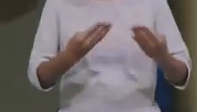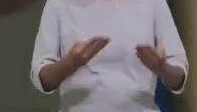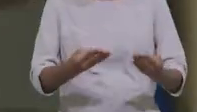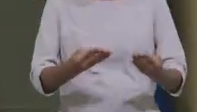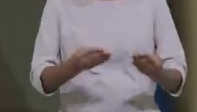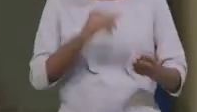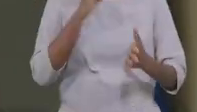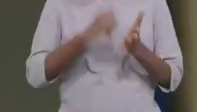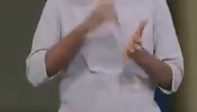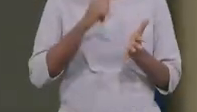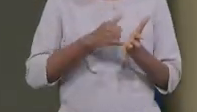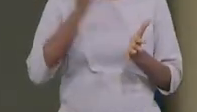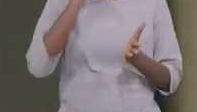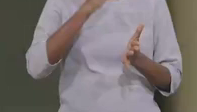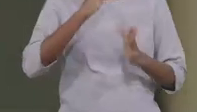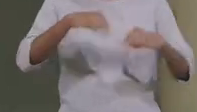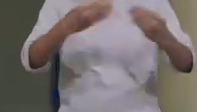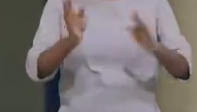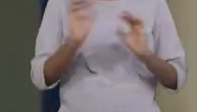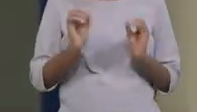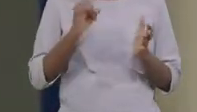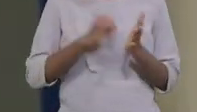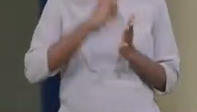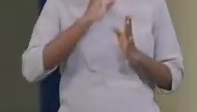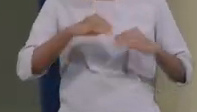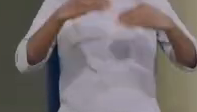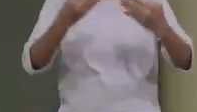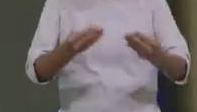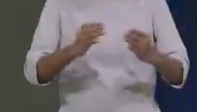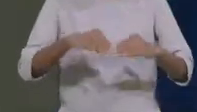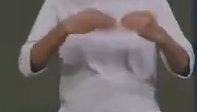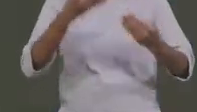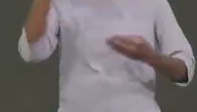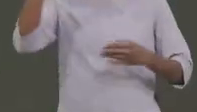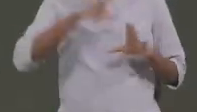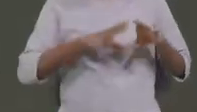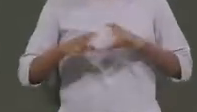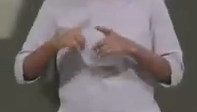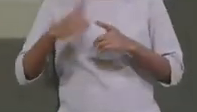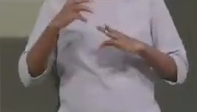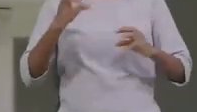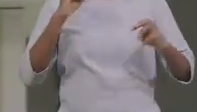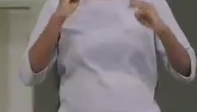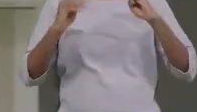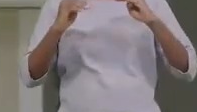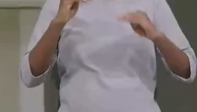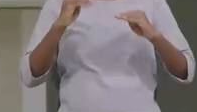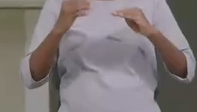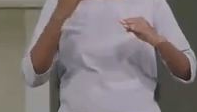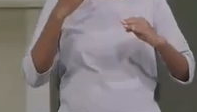À chacun est donné, ce n'est pas que ce sera donné, est donné la grâce selon la